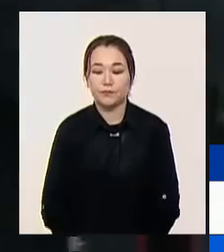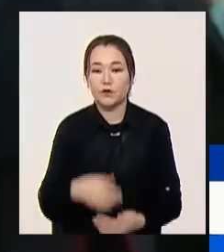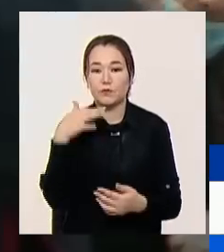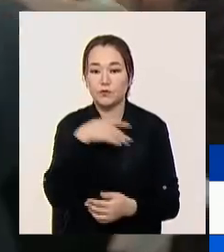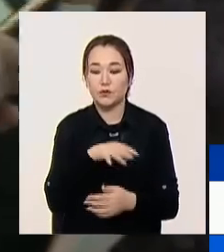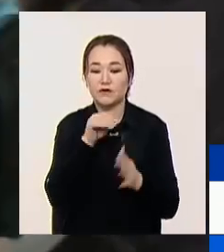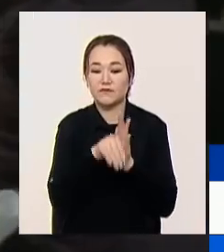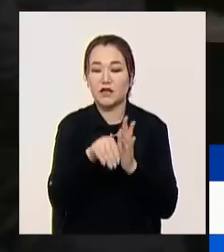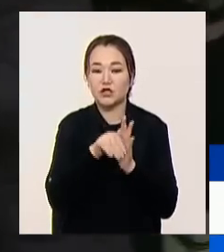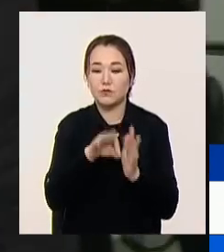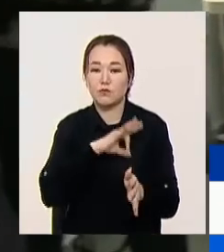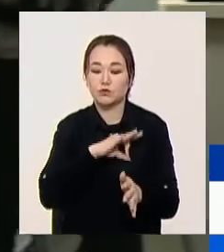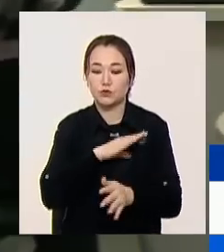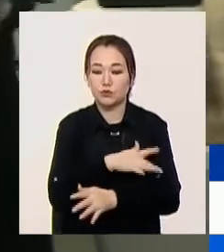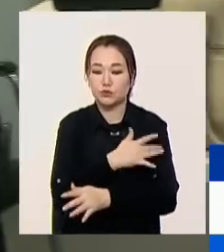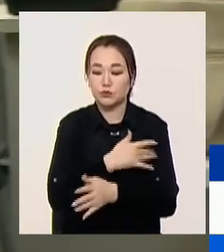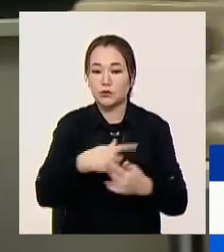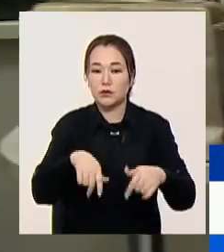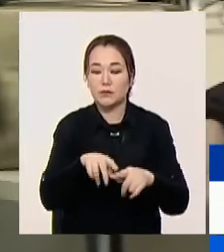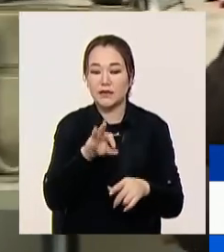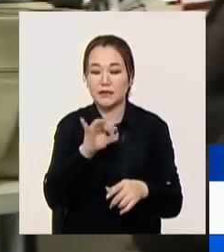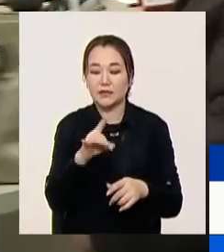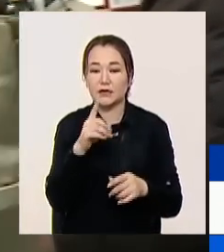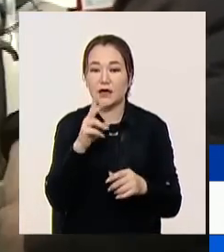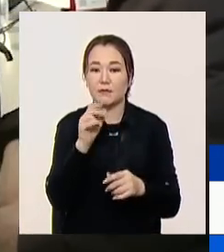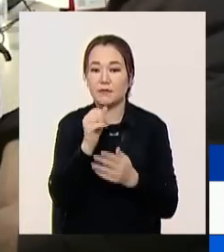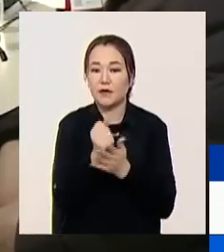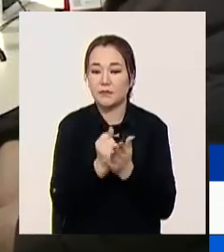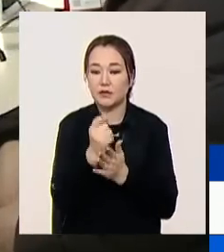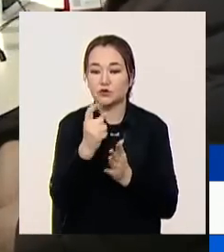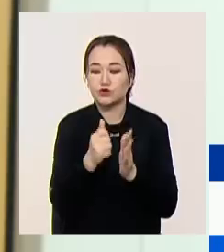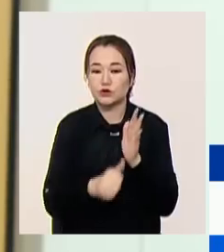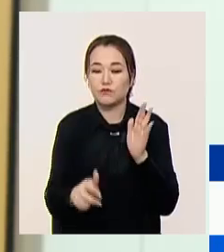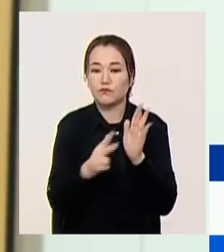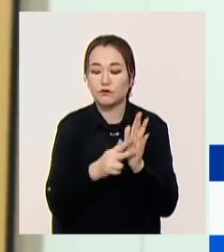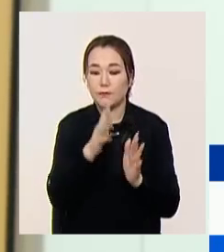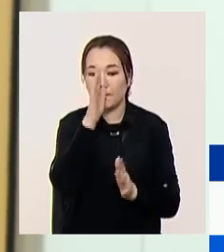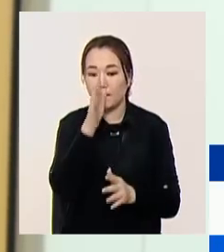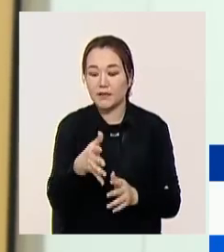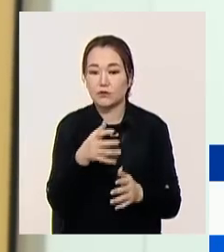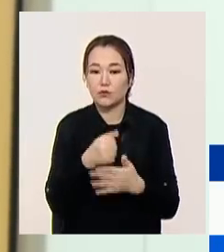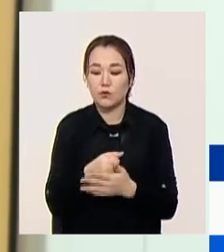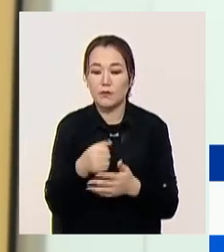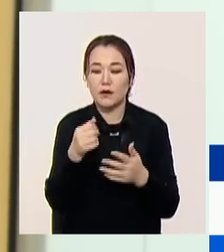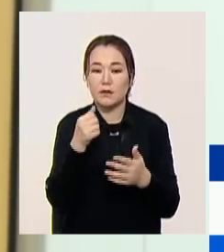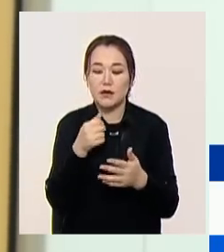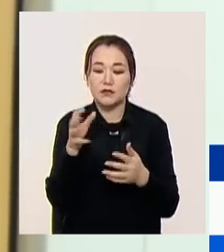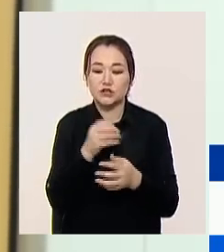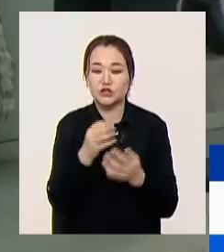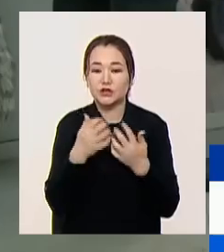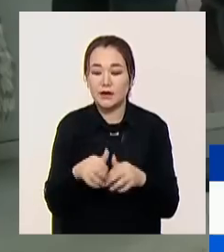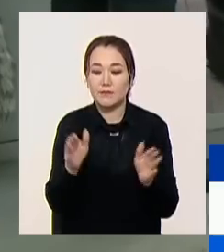Многие вкладчики пользовались услугами компании «Лидер Капитал 168» на протяжении 5 лет. И до последнего считали, что это